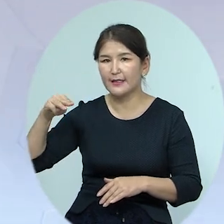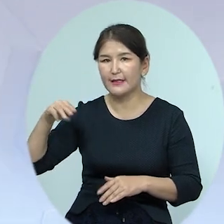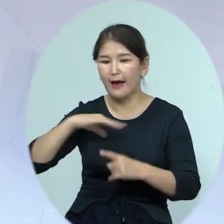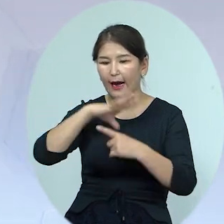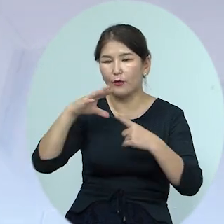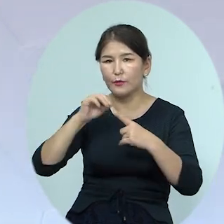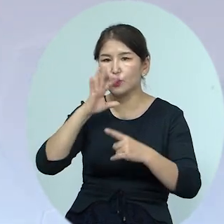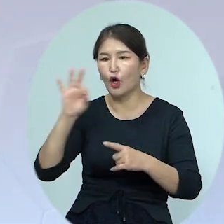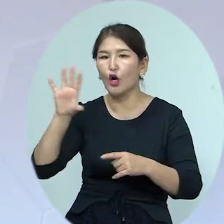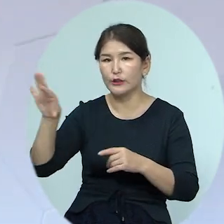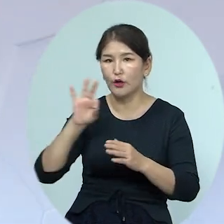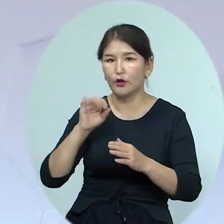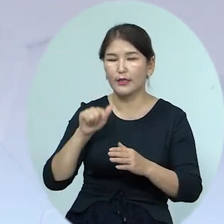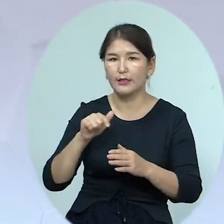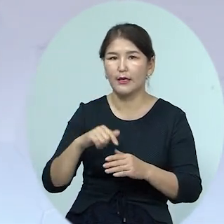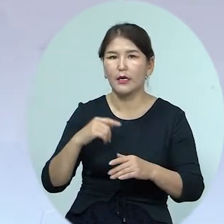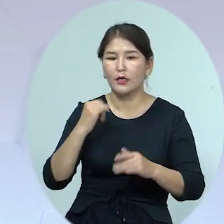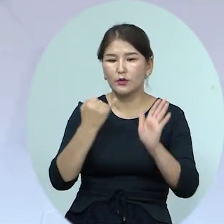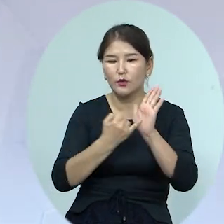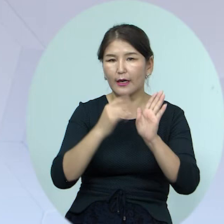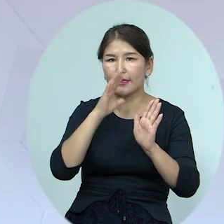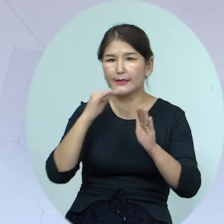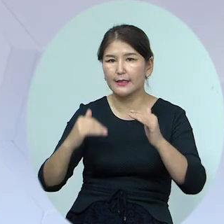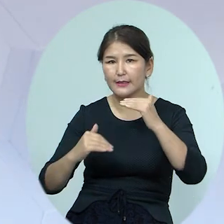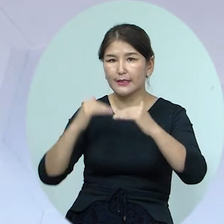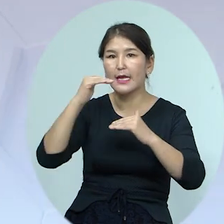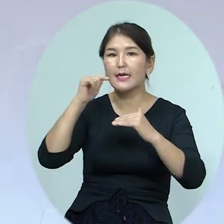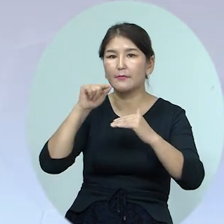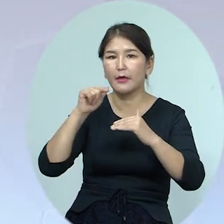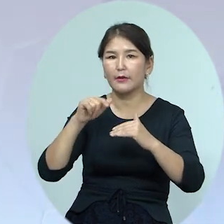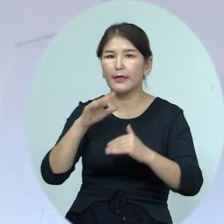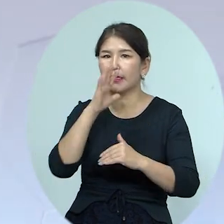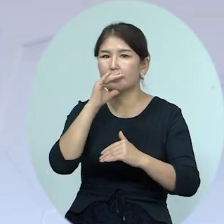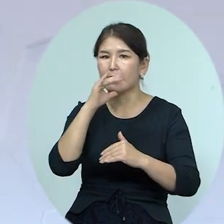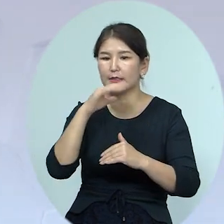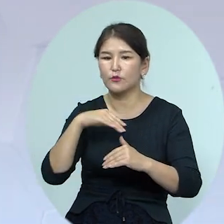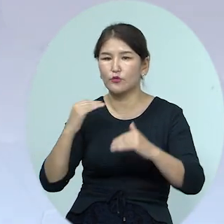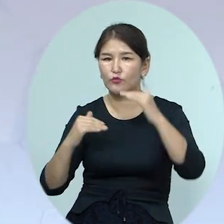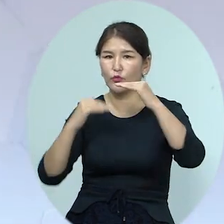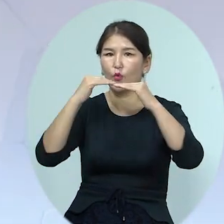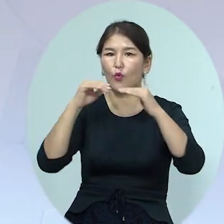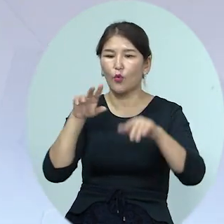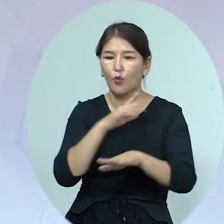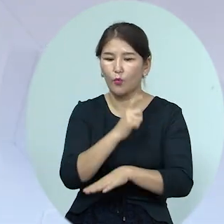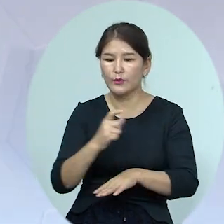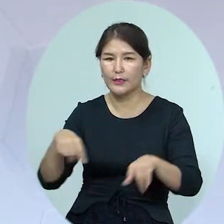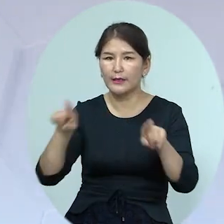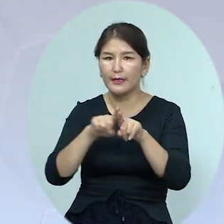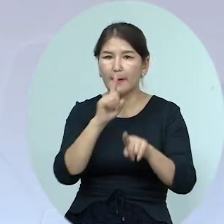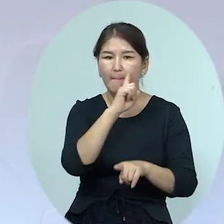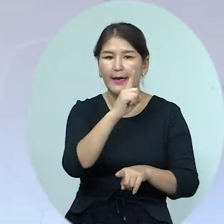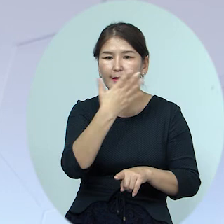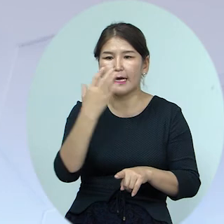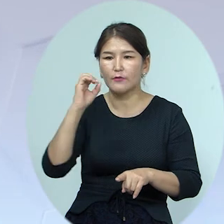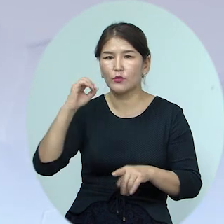хэрэглэх хэрэгтэй. 6-аас дээш настай хүүхдэдээ бол насанд хүргэсэдтэй адилхан 1450-аас дээш